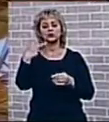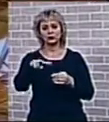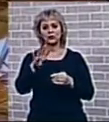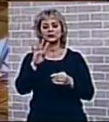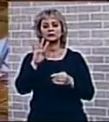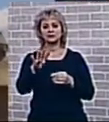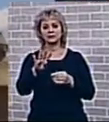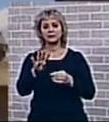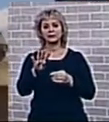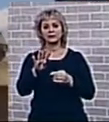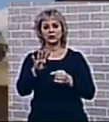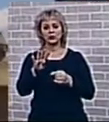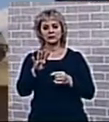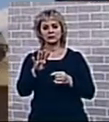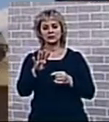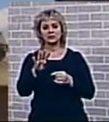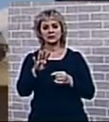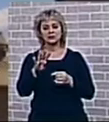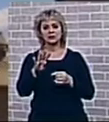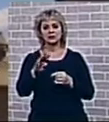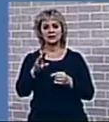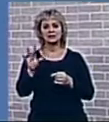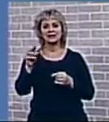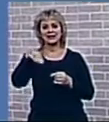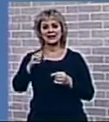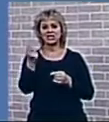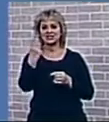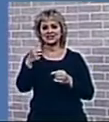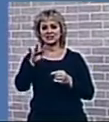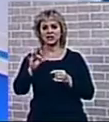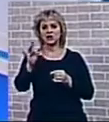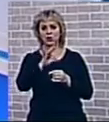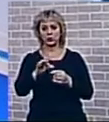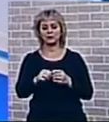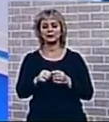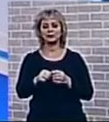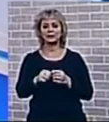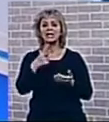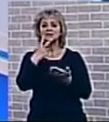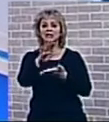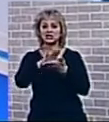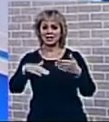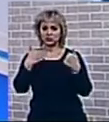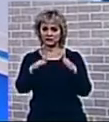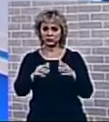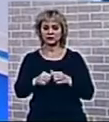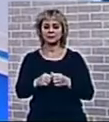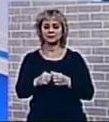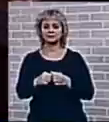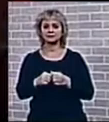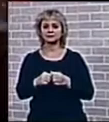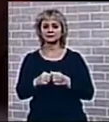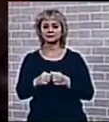Евгения Слинкина, Станислав Фоменко, Дон-24, Тацинский район. Смотрите дальше в выпуске.